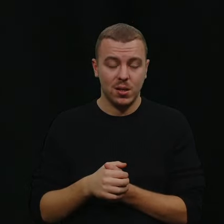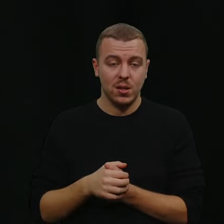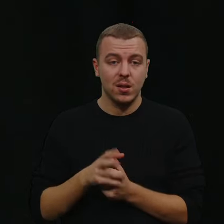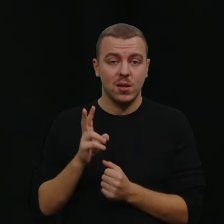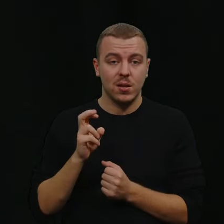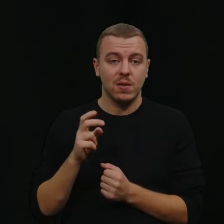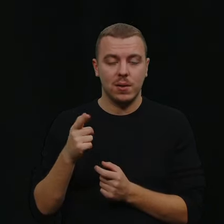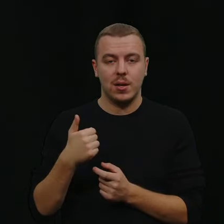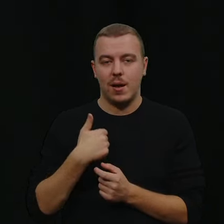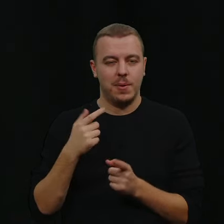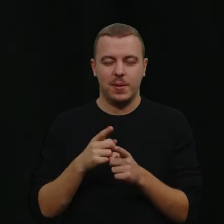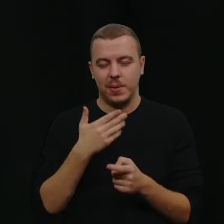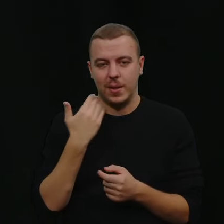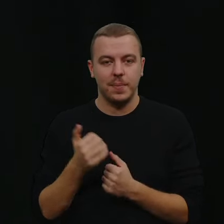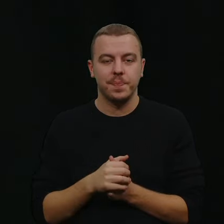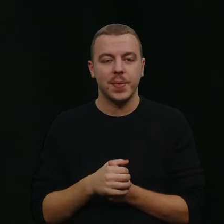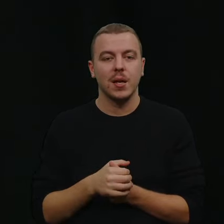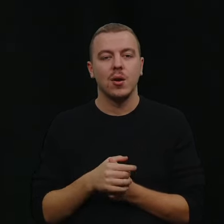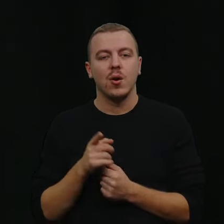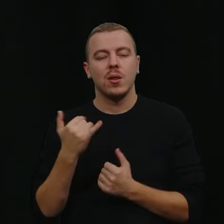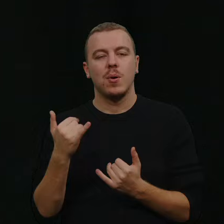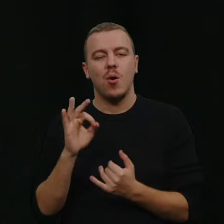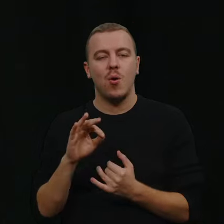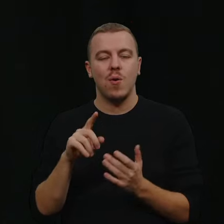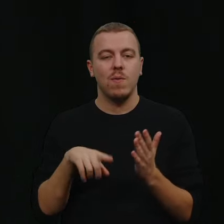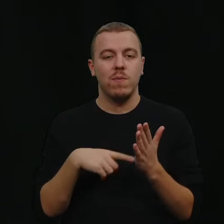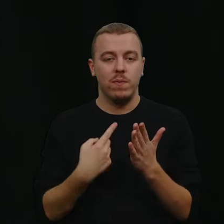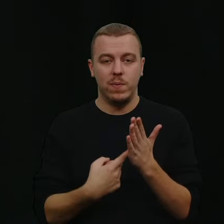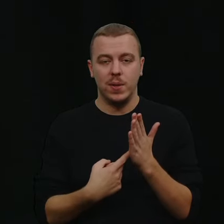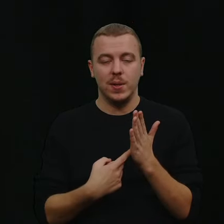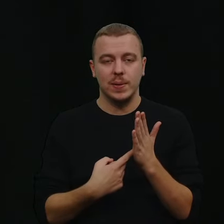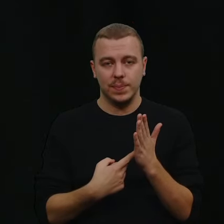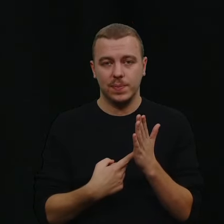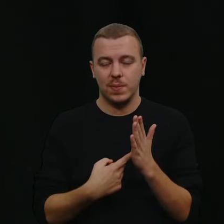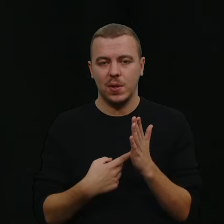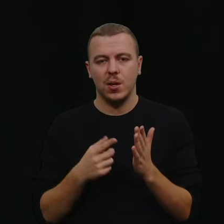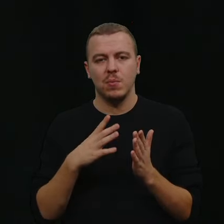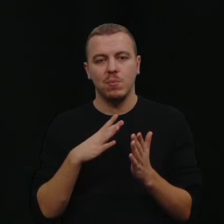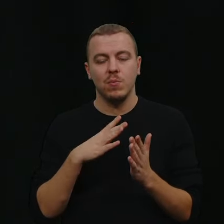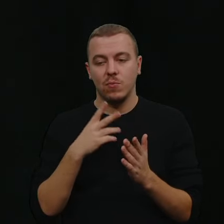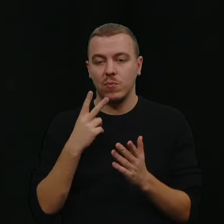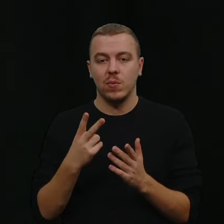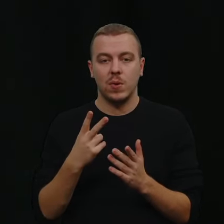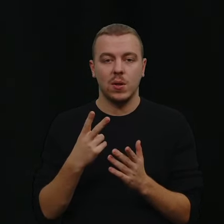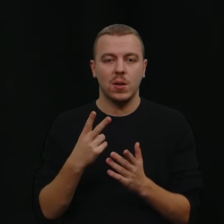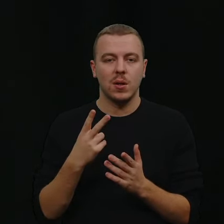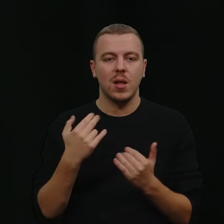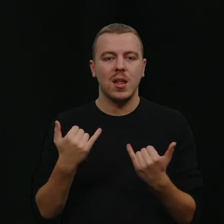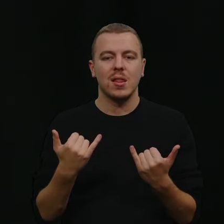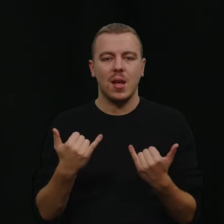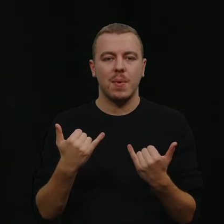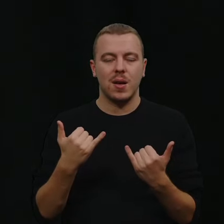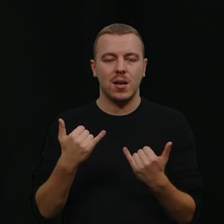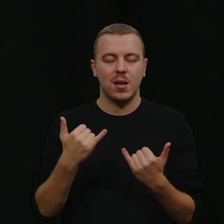yra negrabinga. Dabar dėl jūsų užduotų klausimo, kaip vertinu vis dėlto dabartinę